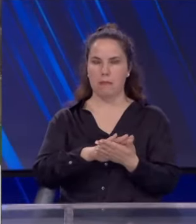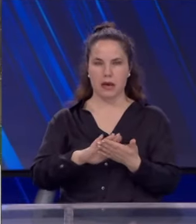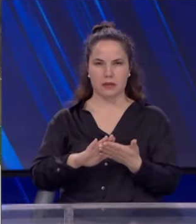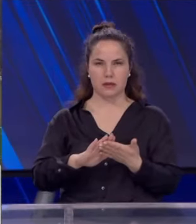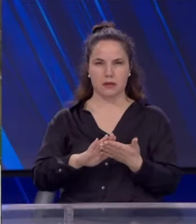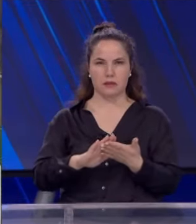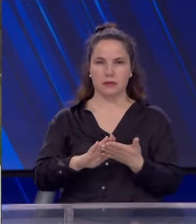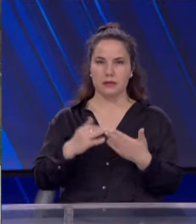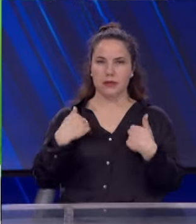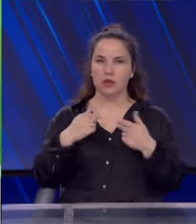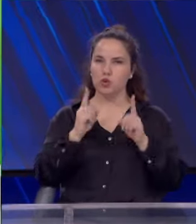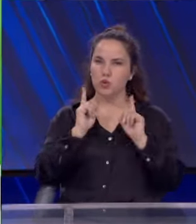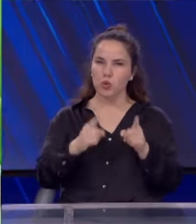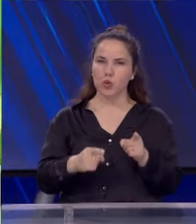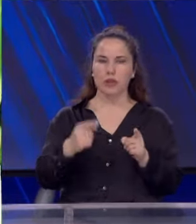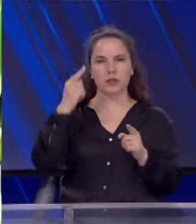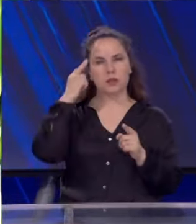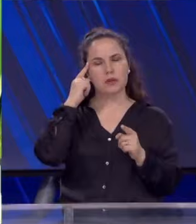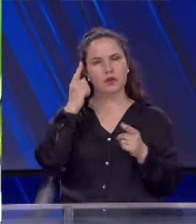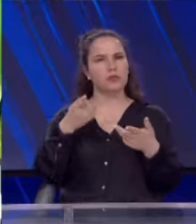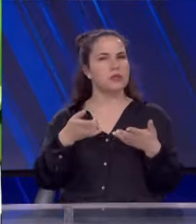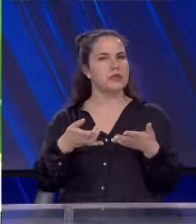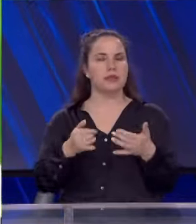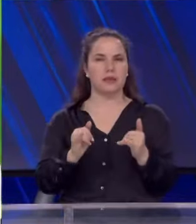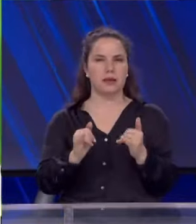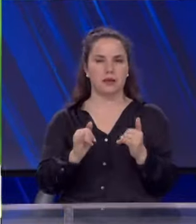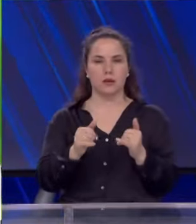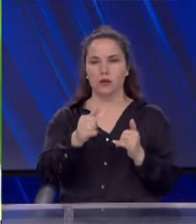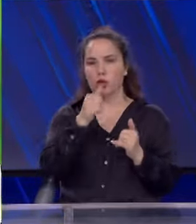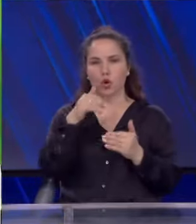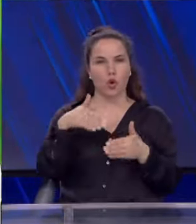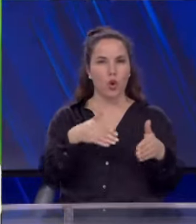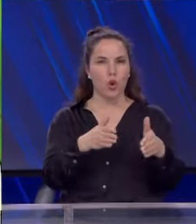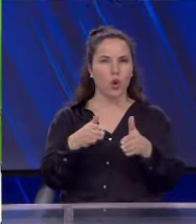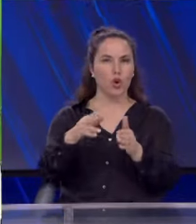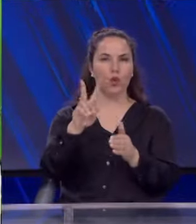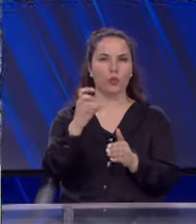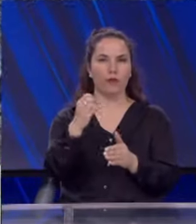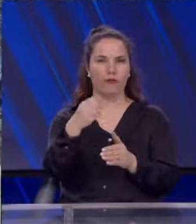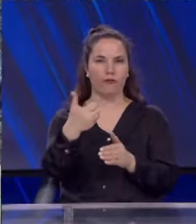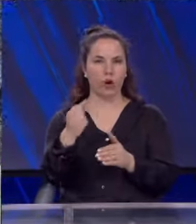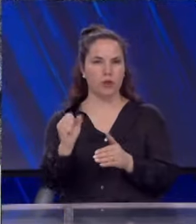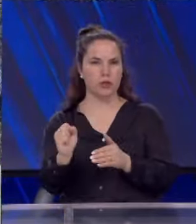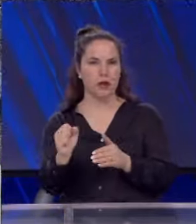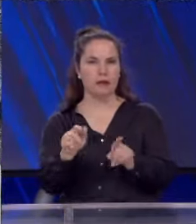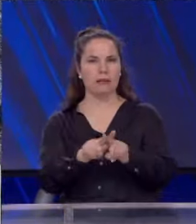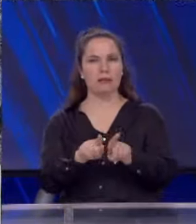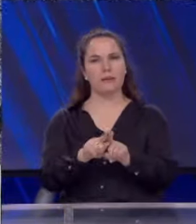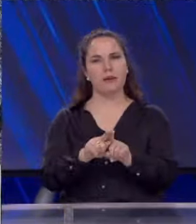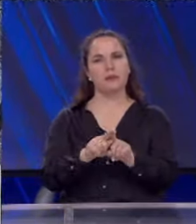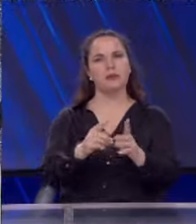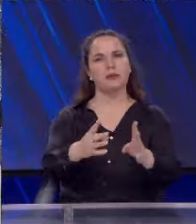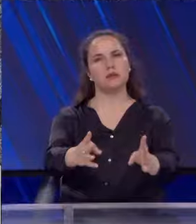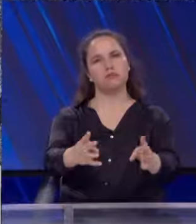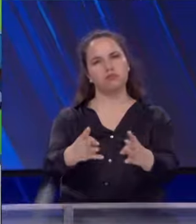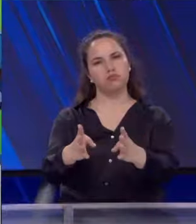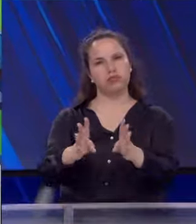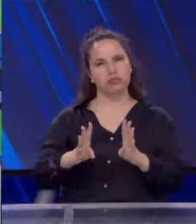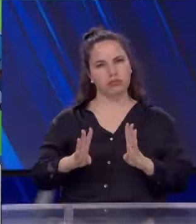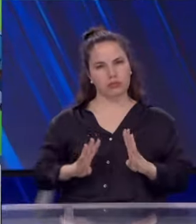dur midis zonave të mbrojtura, ruajtjes natyrës edhe potencialit ekonomik që jepet njerëzve rreth